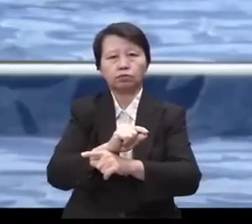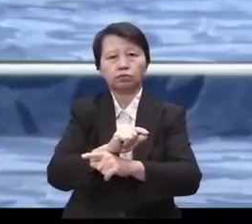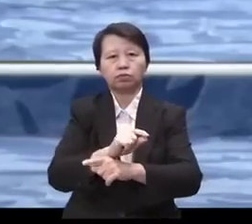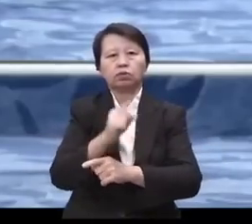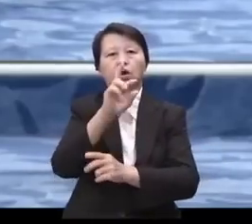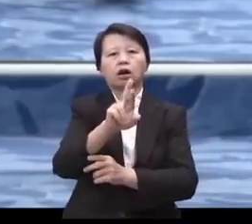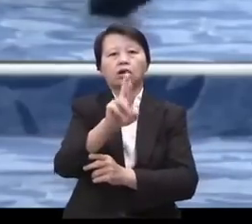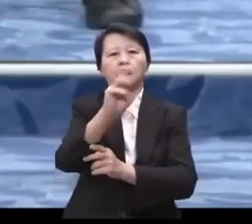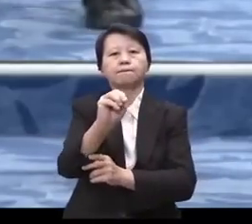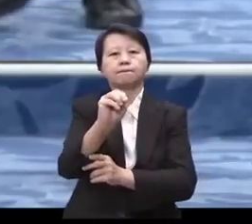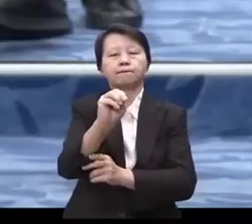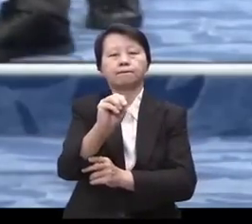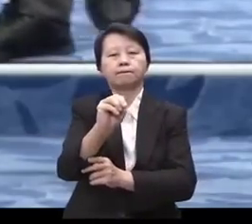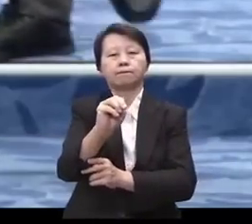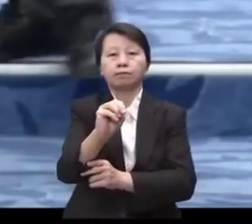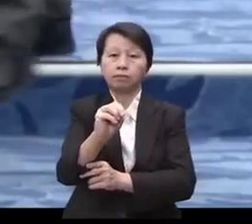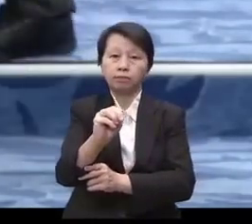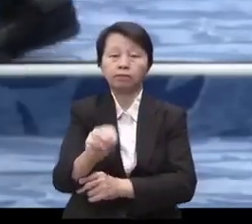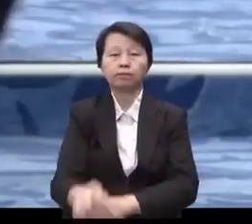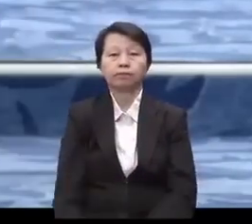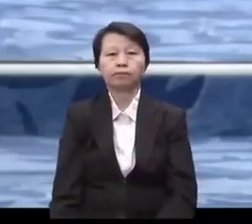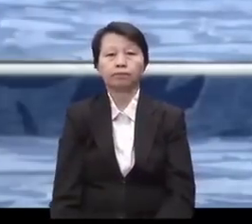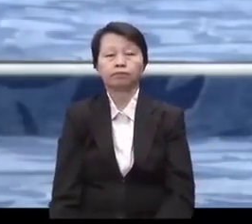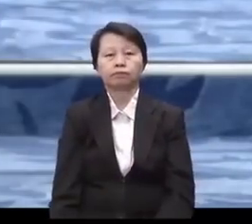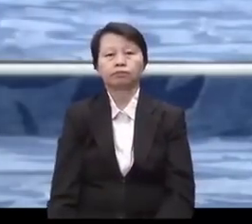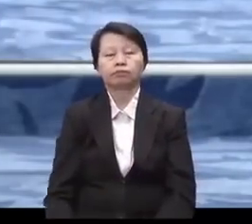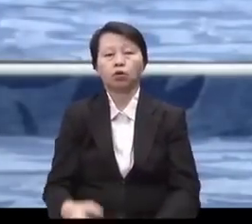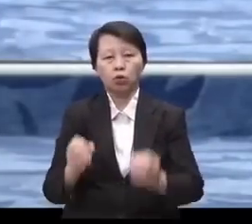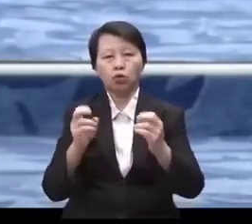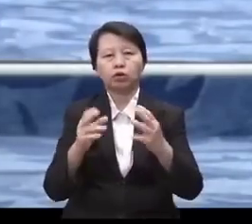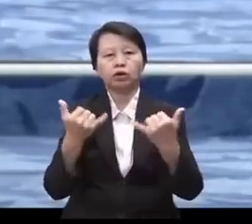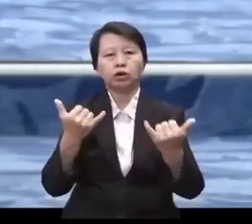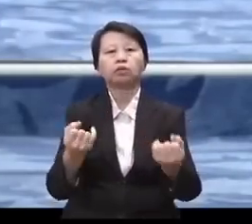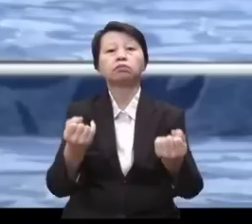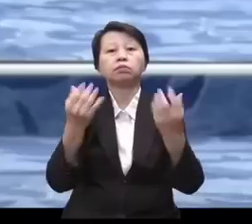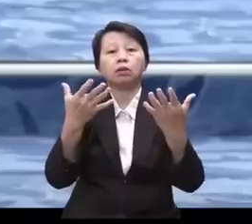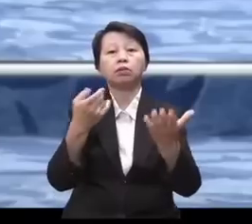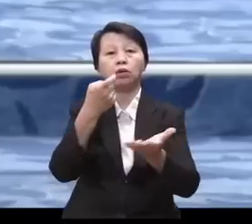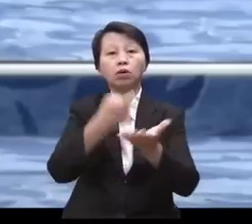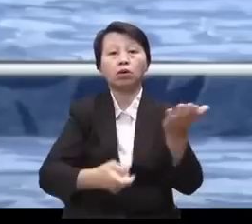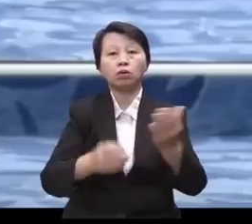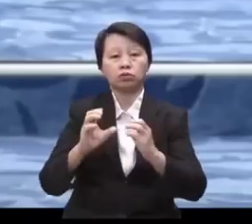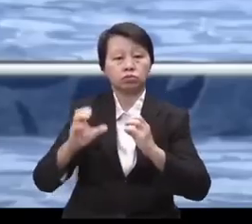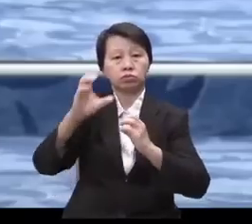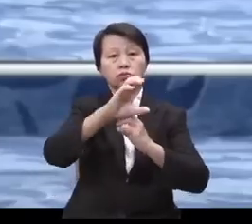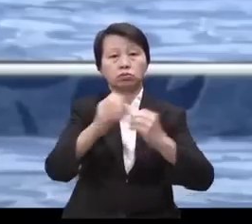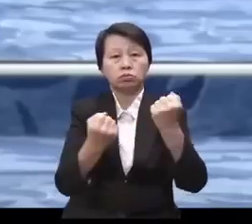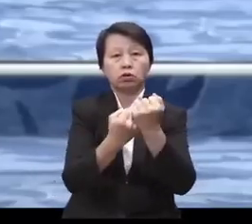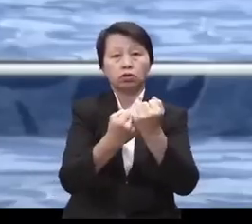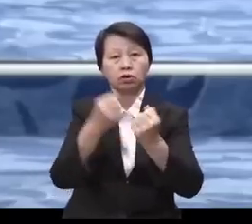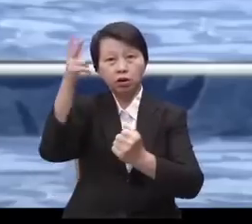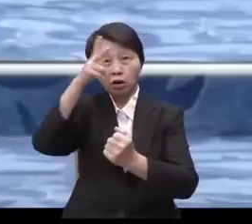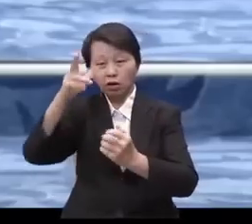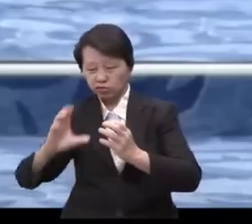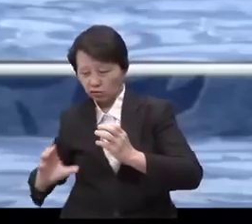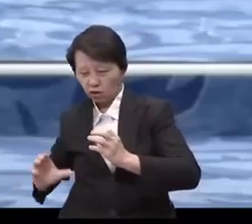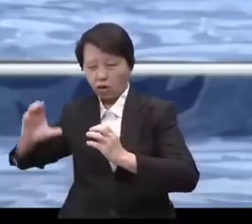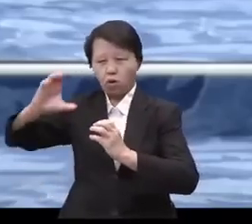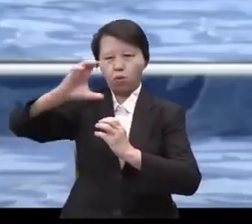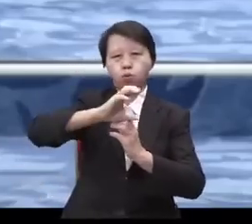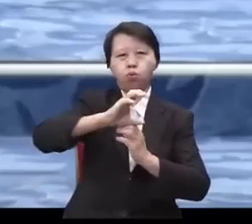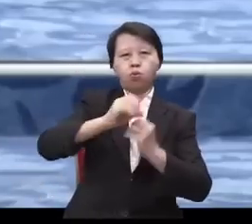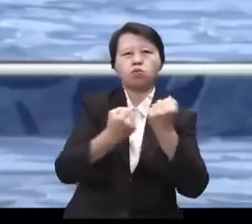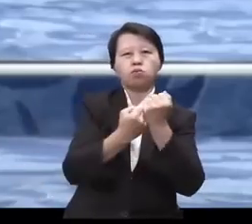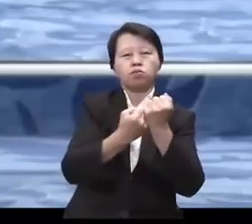ringgit. Baik, berapa kos sekarang subsidi? kita jangka dari